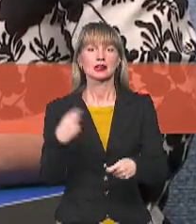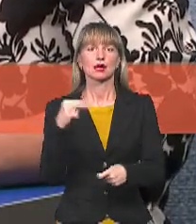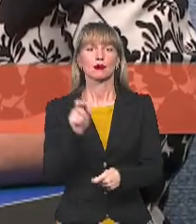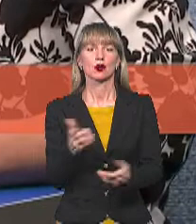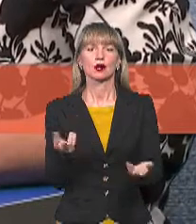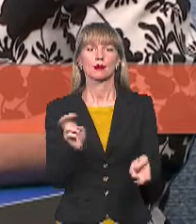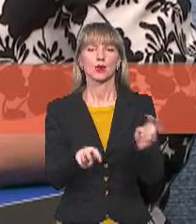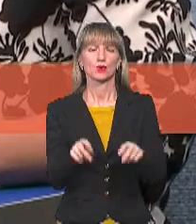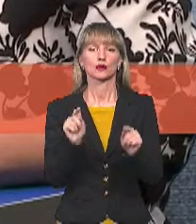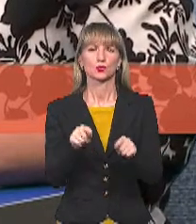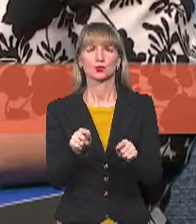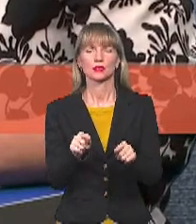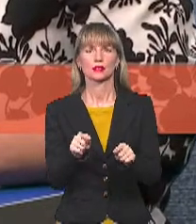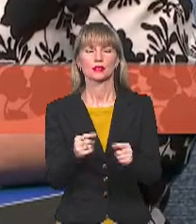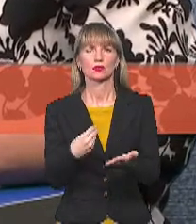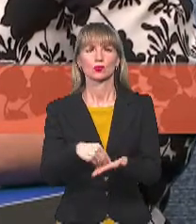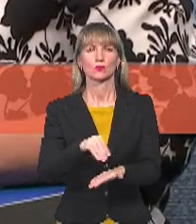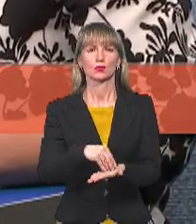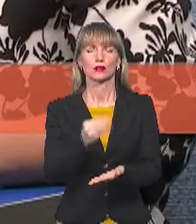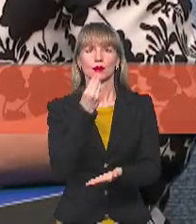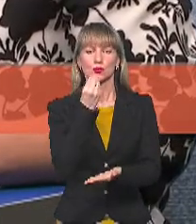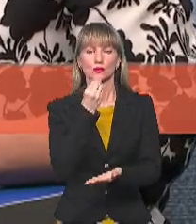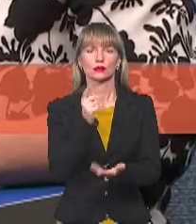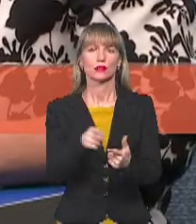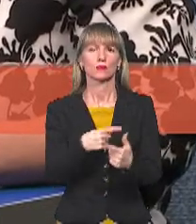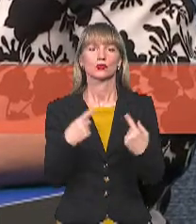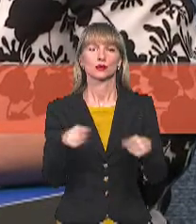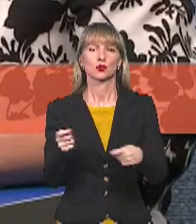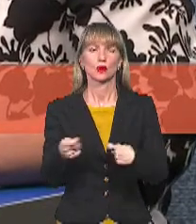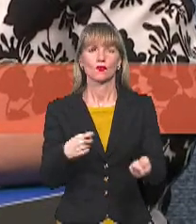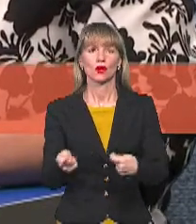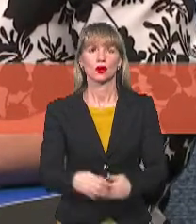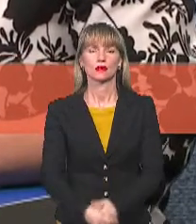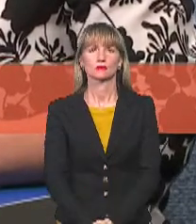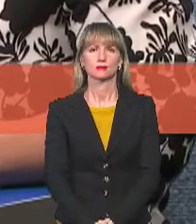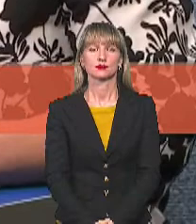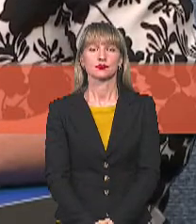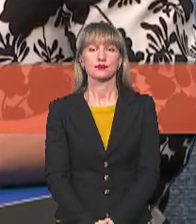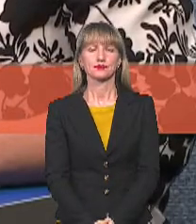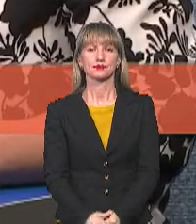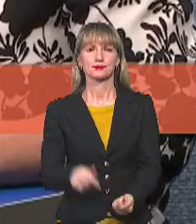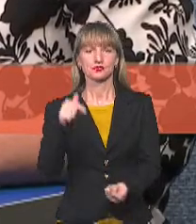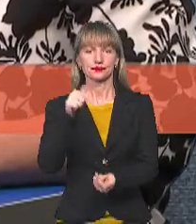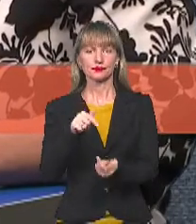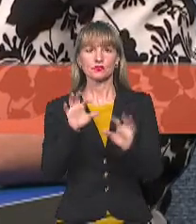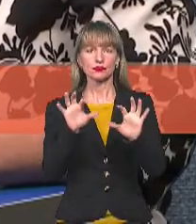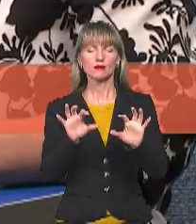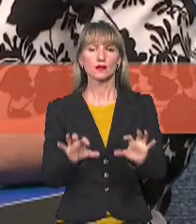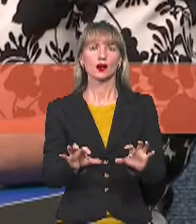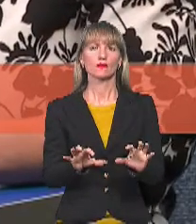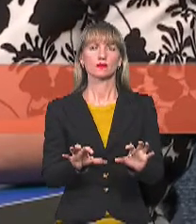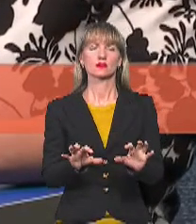які приходять туди придбати продукти або інші товари. Згідно діючого